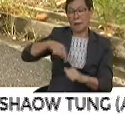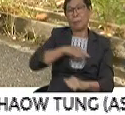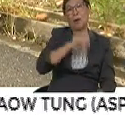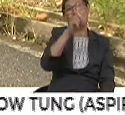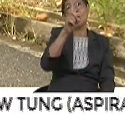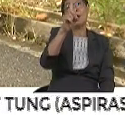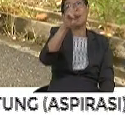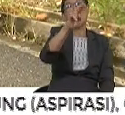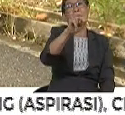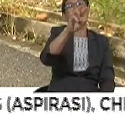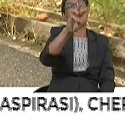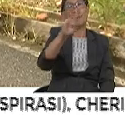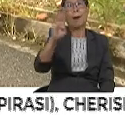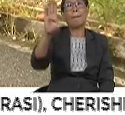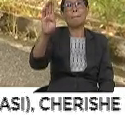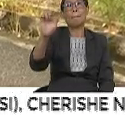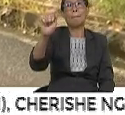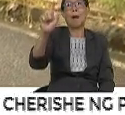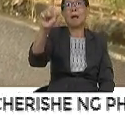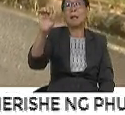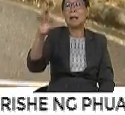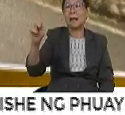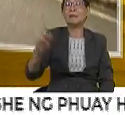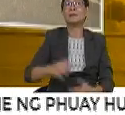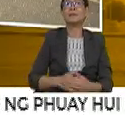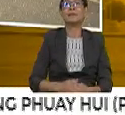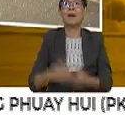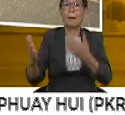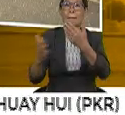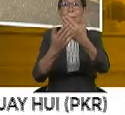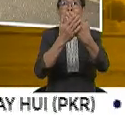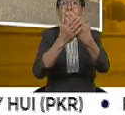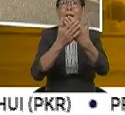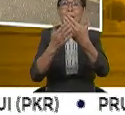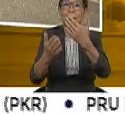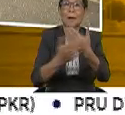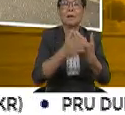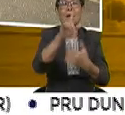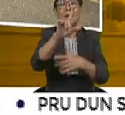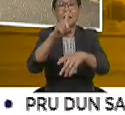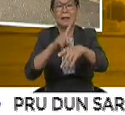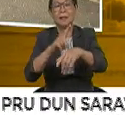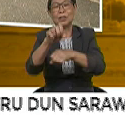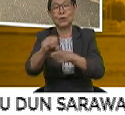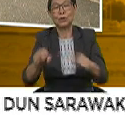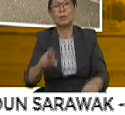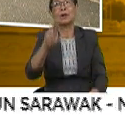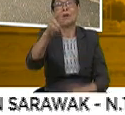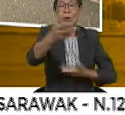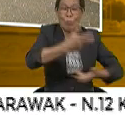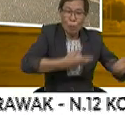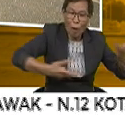dunedin 64 balik selepas ini baik kembali bersama facial.di Hai astudio Rantau haluskan